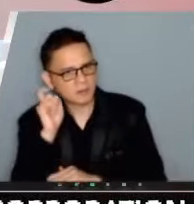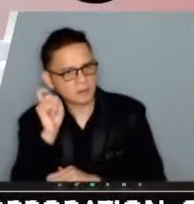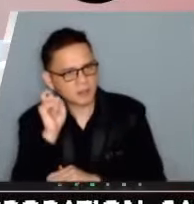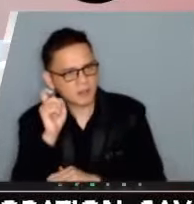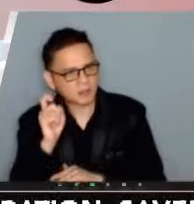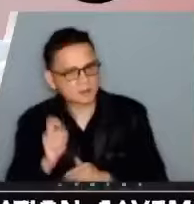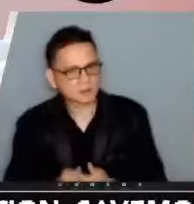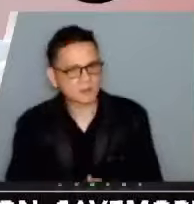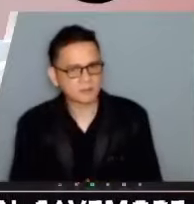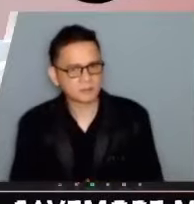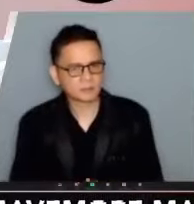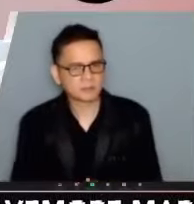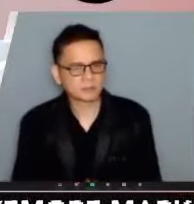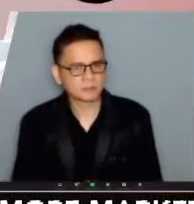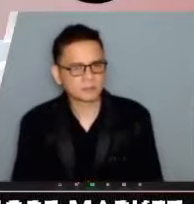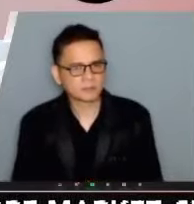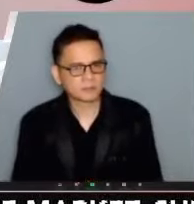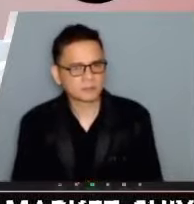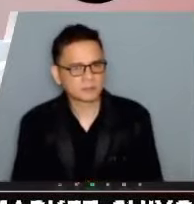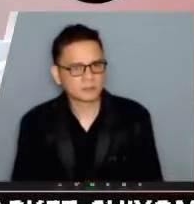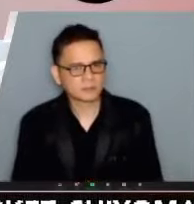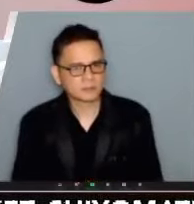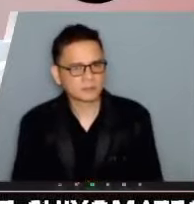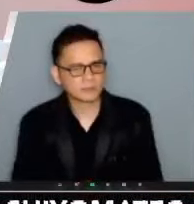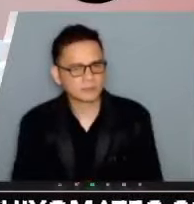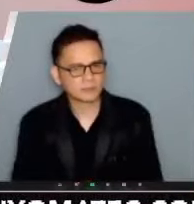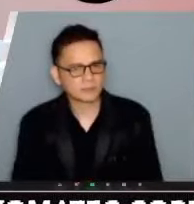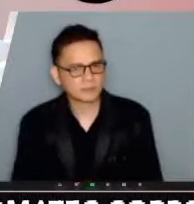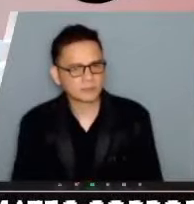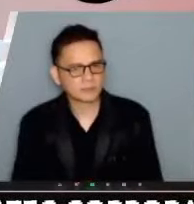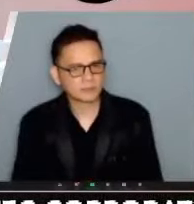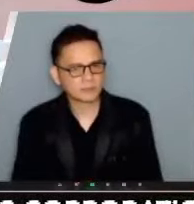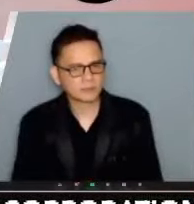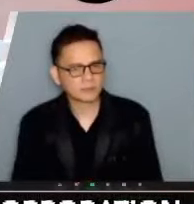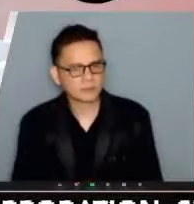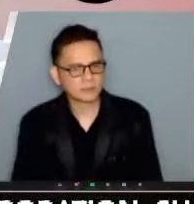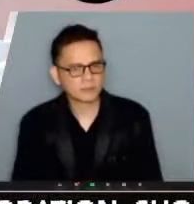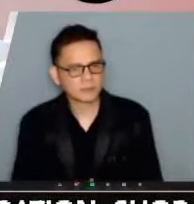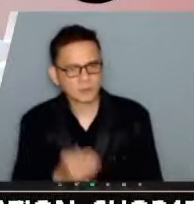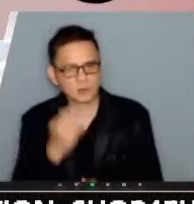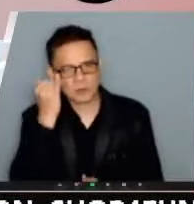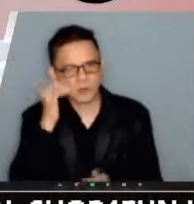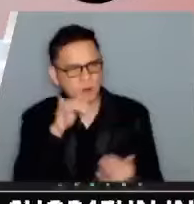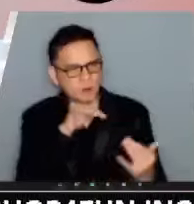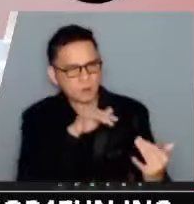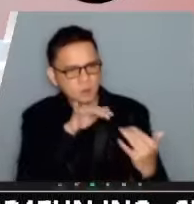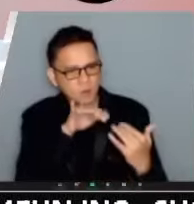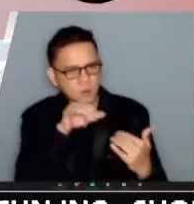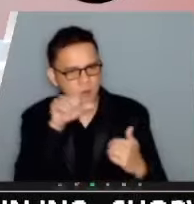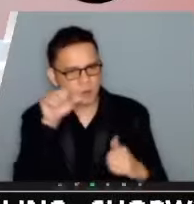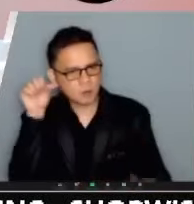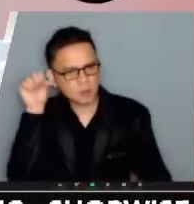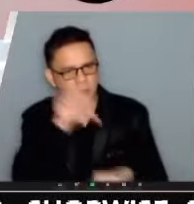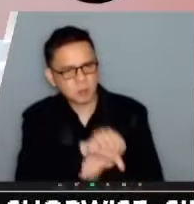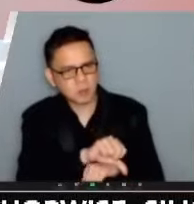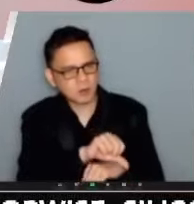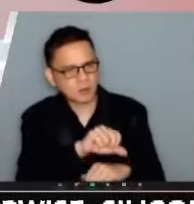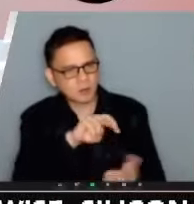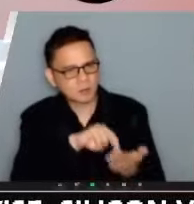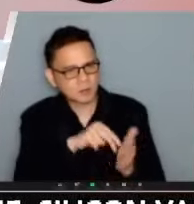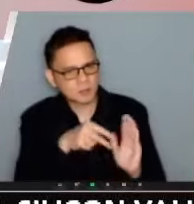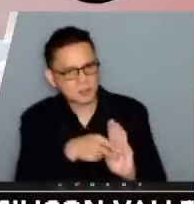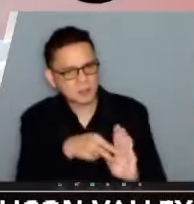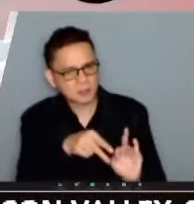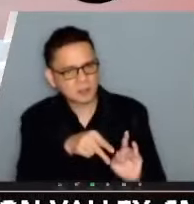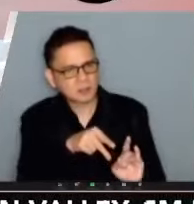nila, protektado sila ng Israel Iron Dome. At may sumubog na tamaan